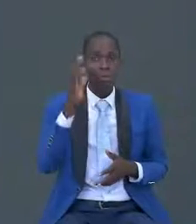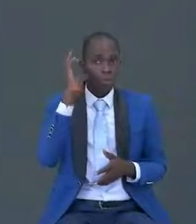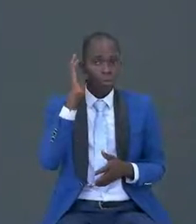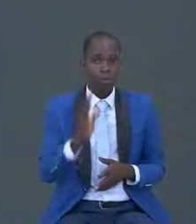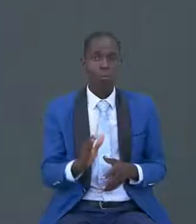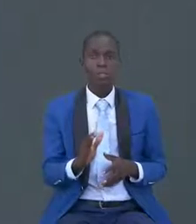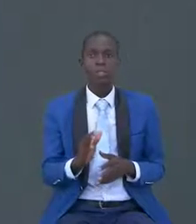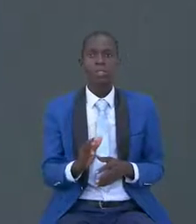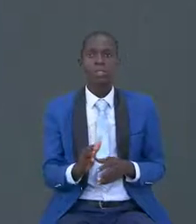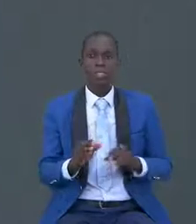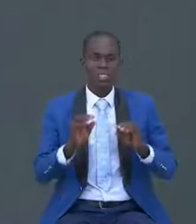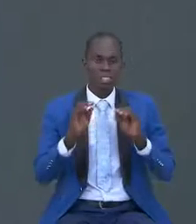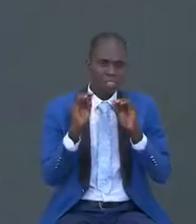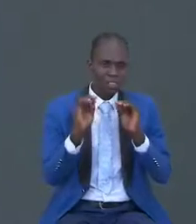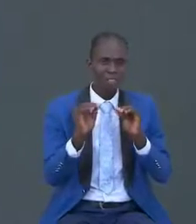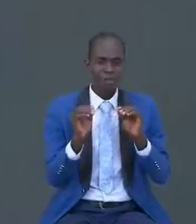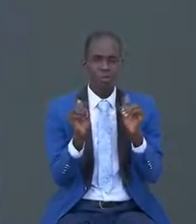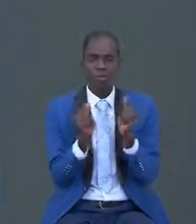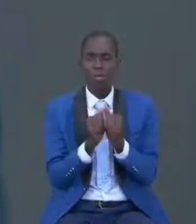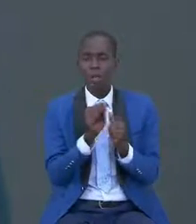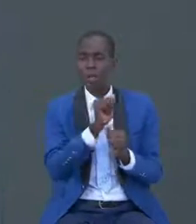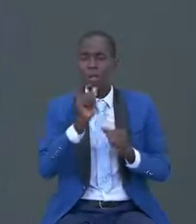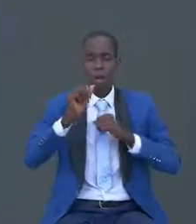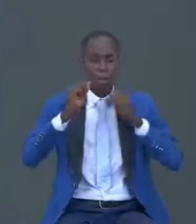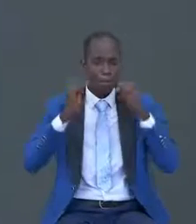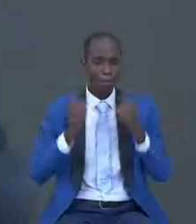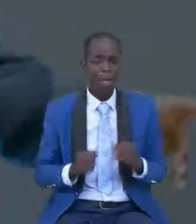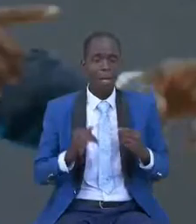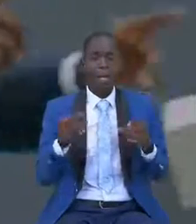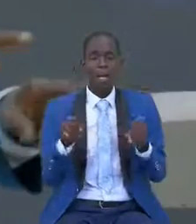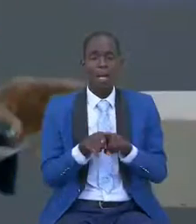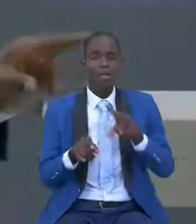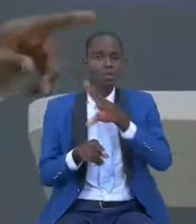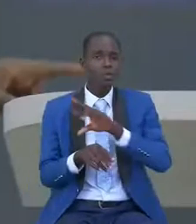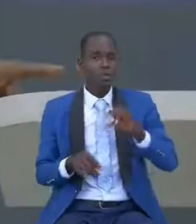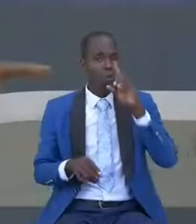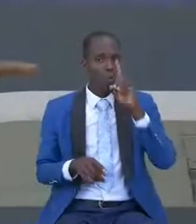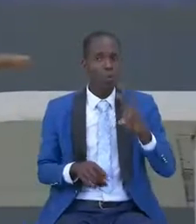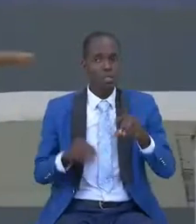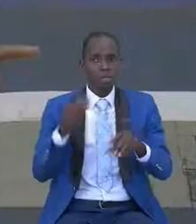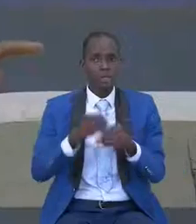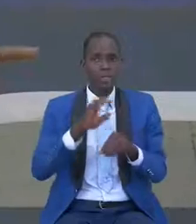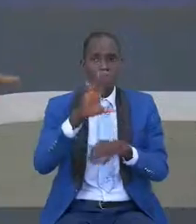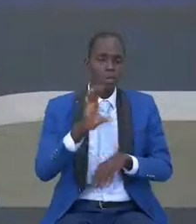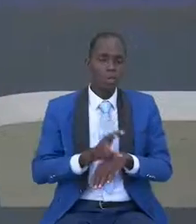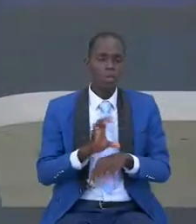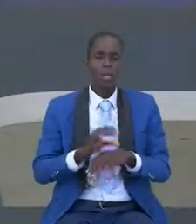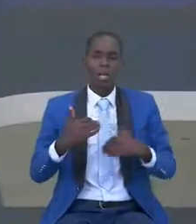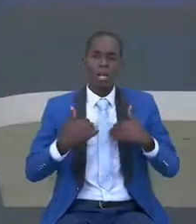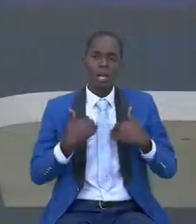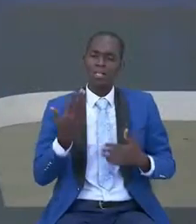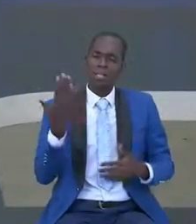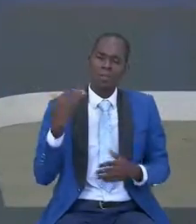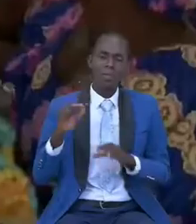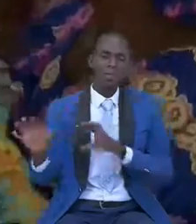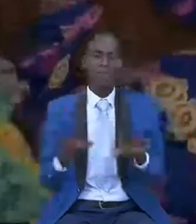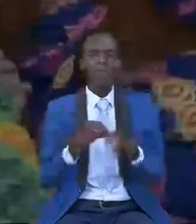Tu enseigneras avec une telle puissance comme personne dans ton église l'a jamais